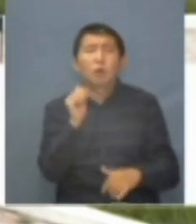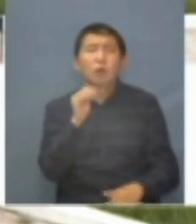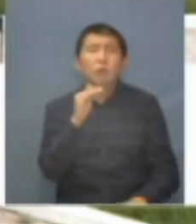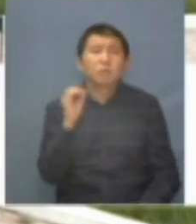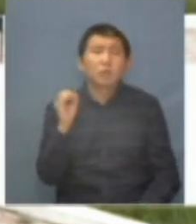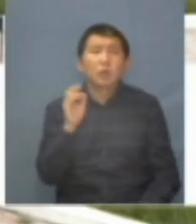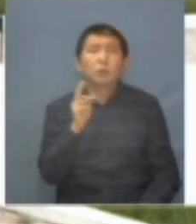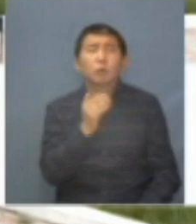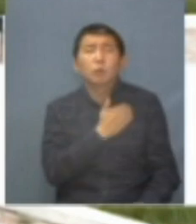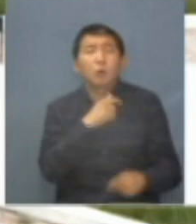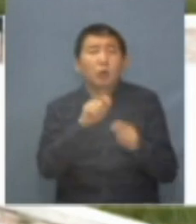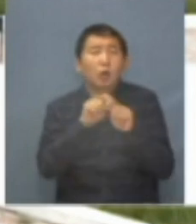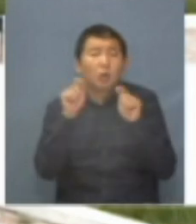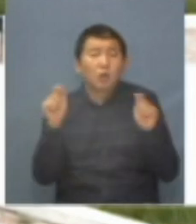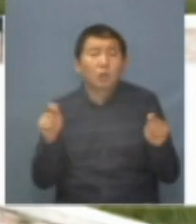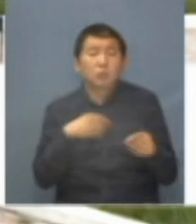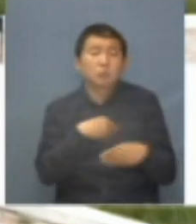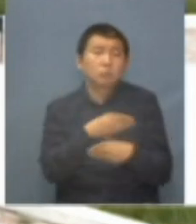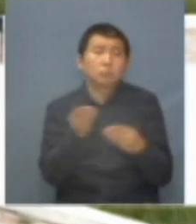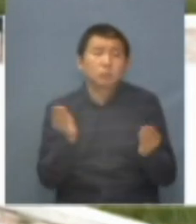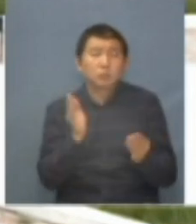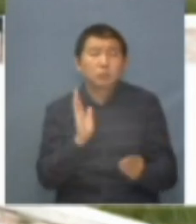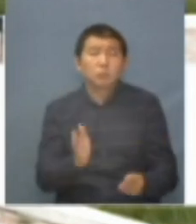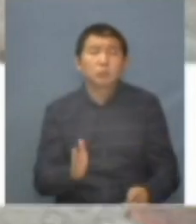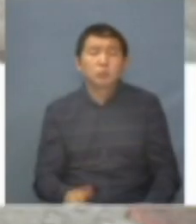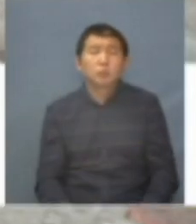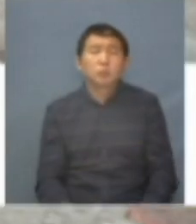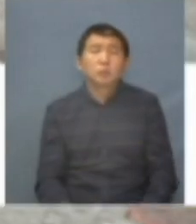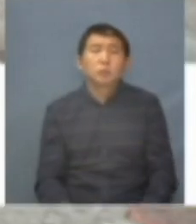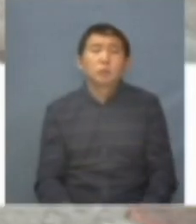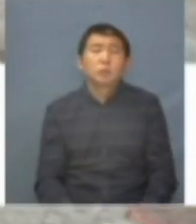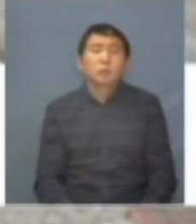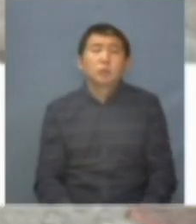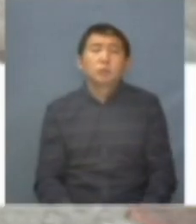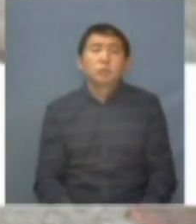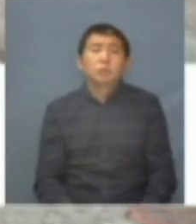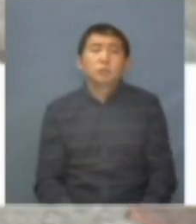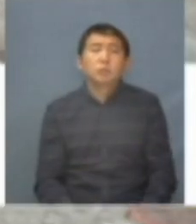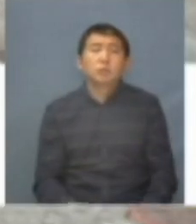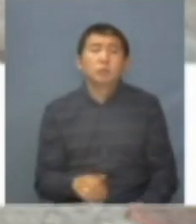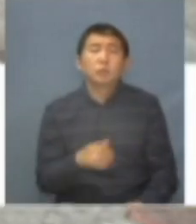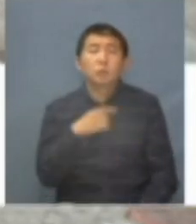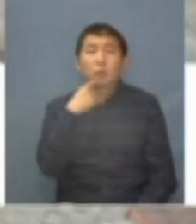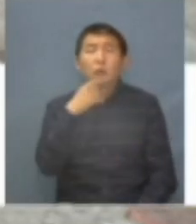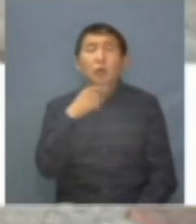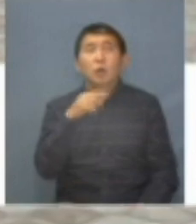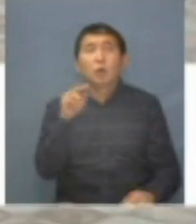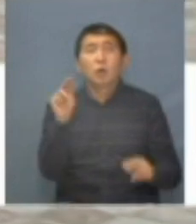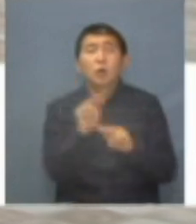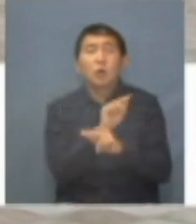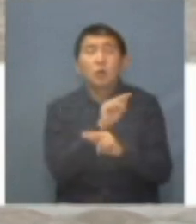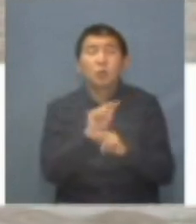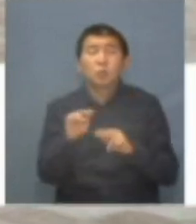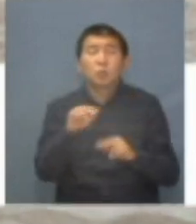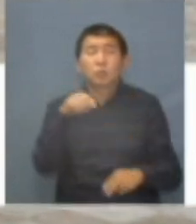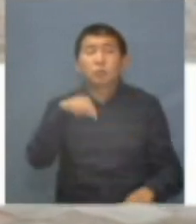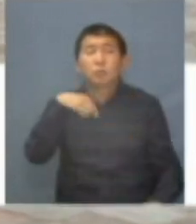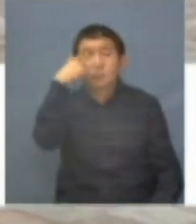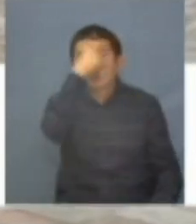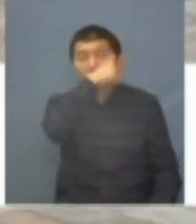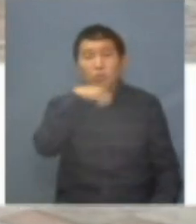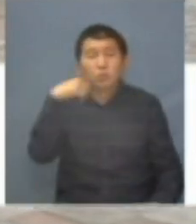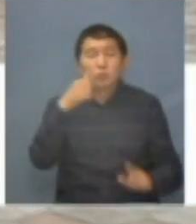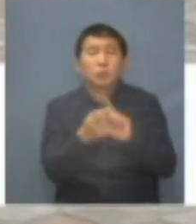былай береміз өзіміз. Сол жерге қызмет көрсету үшін халыққа. Жылдағы абаттандыру жұмысы болғанменен биыл аудан орталығында